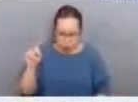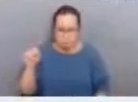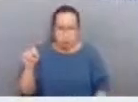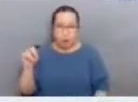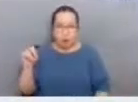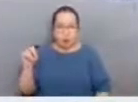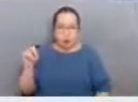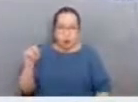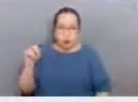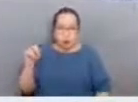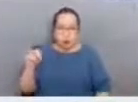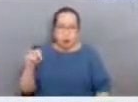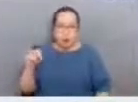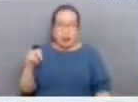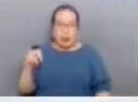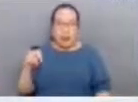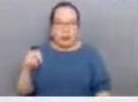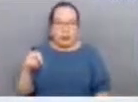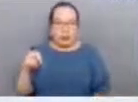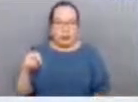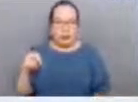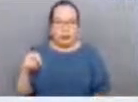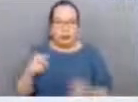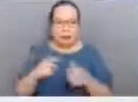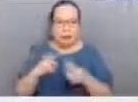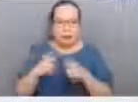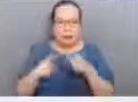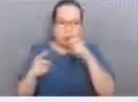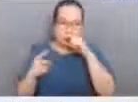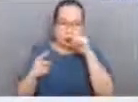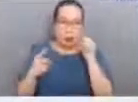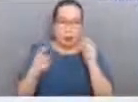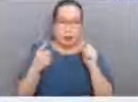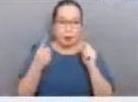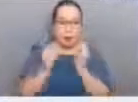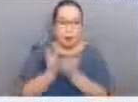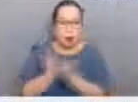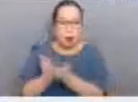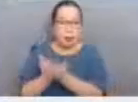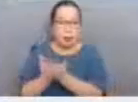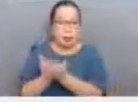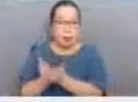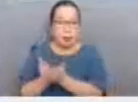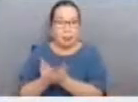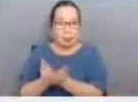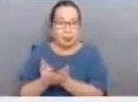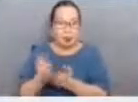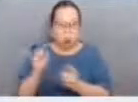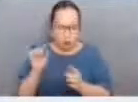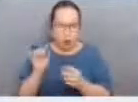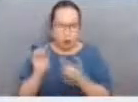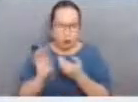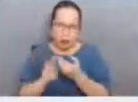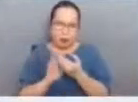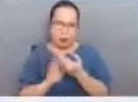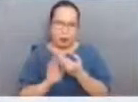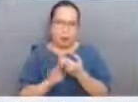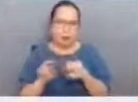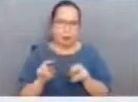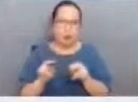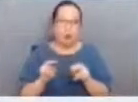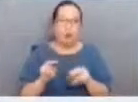bansa? Nako, napaka-importante po yan. Ano? Sa mga kababayan po nating nagnanais magtrabaho